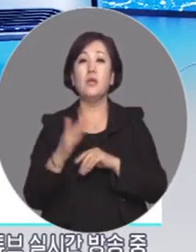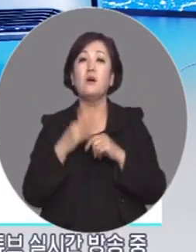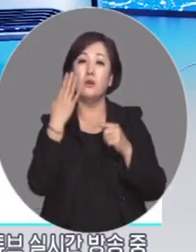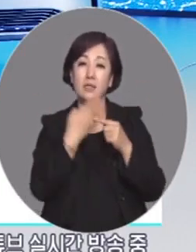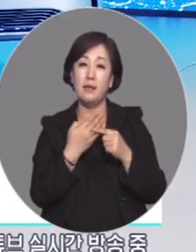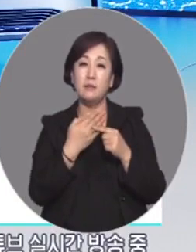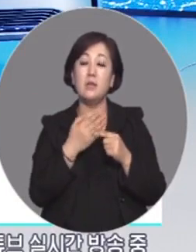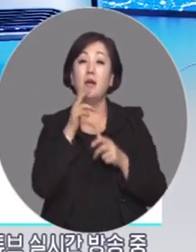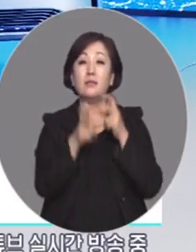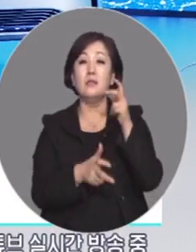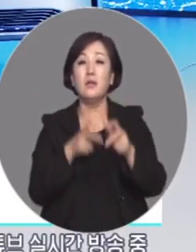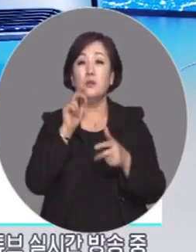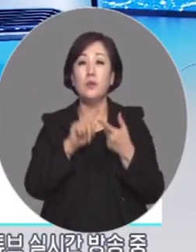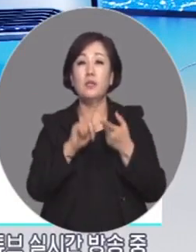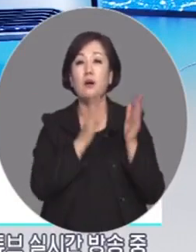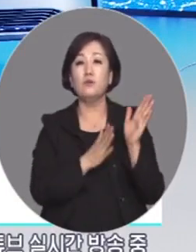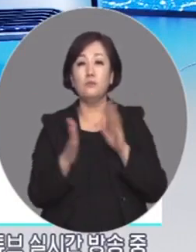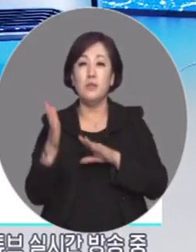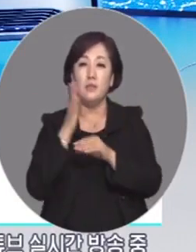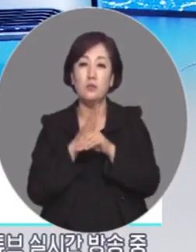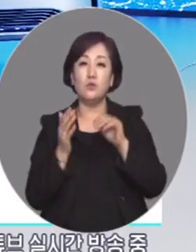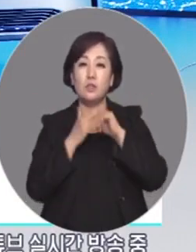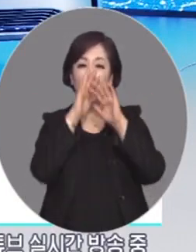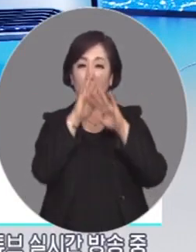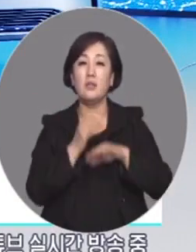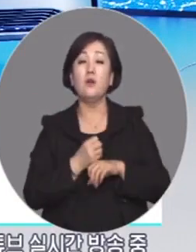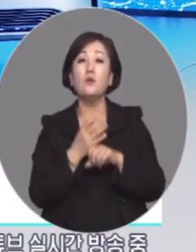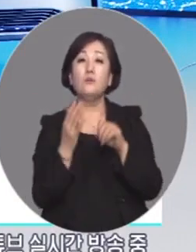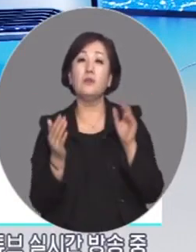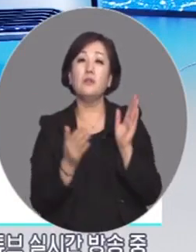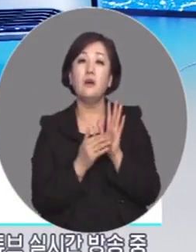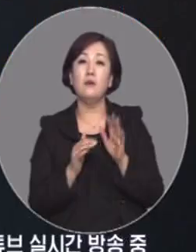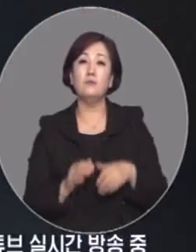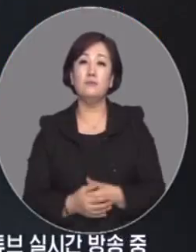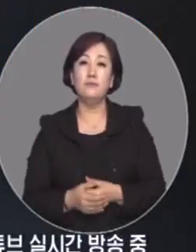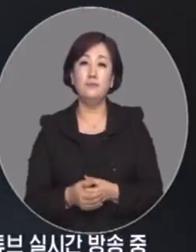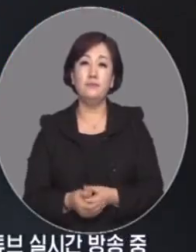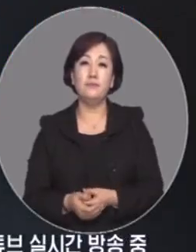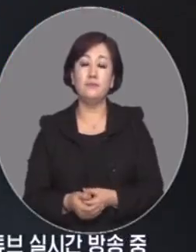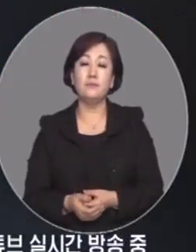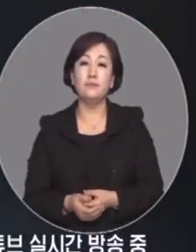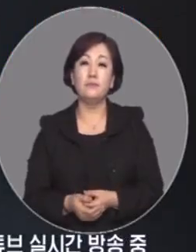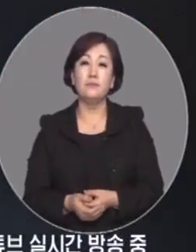미리 준비한다는 계획입니다. 김진구 기자입니다.